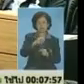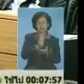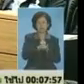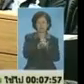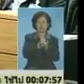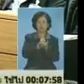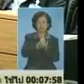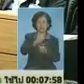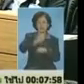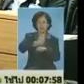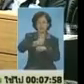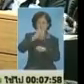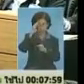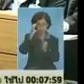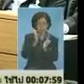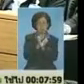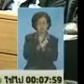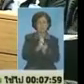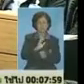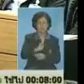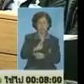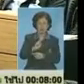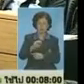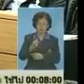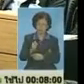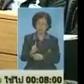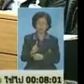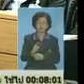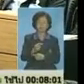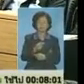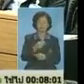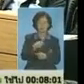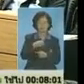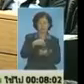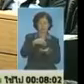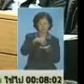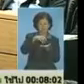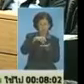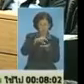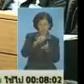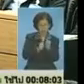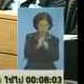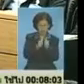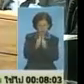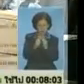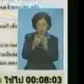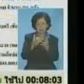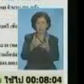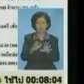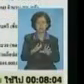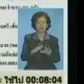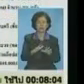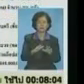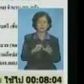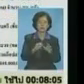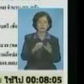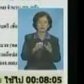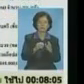ครับผมย้ำคุณเฉลิมอีกทีนะครับว่าอันนี้คือหลังจากมีการชนะการประกวดราคาแบบนะ